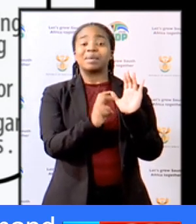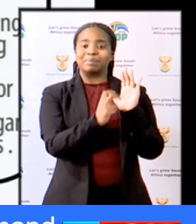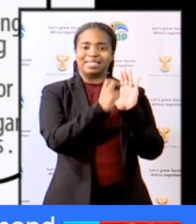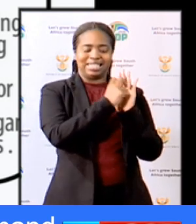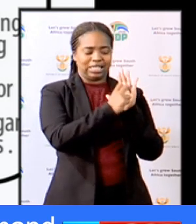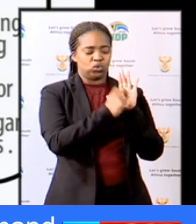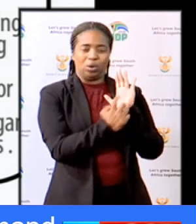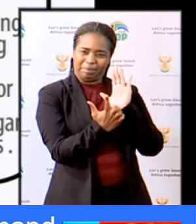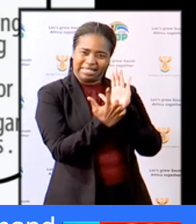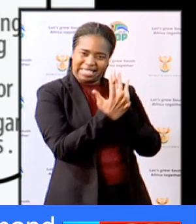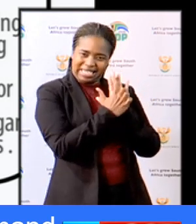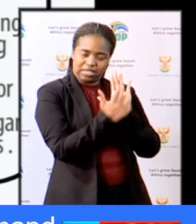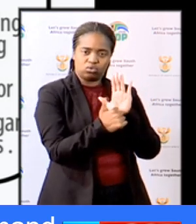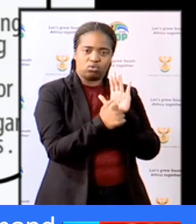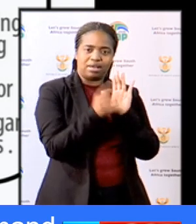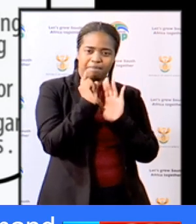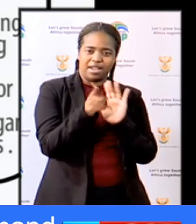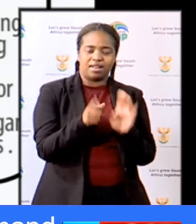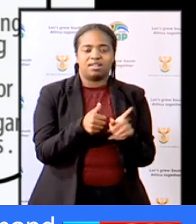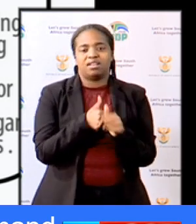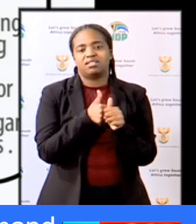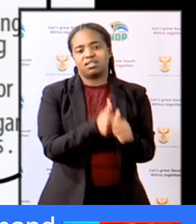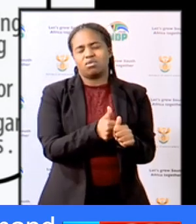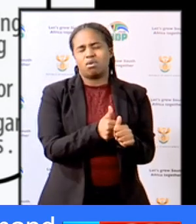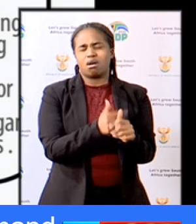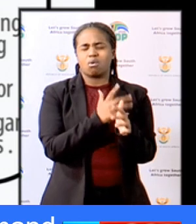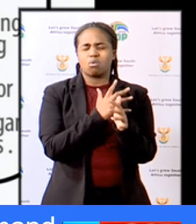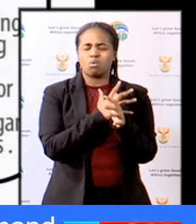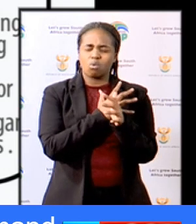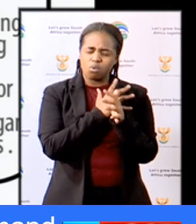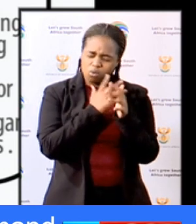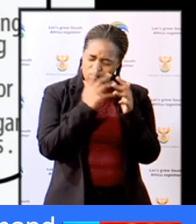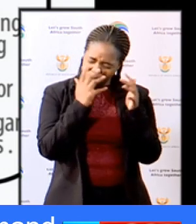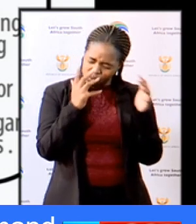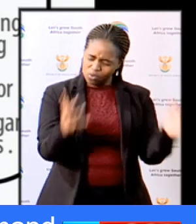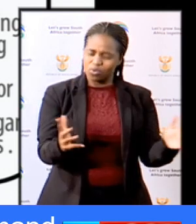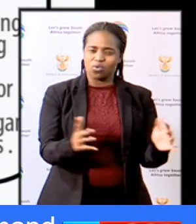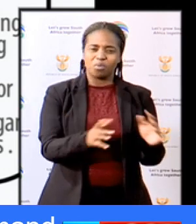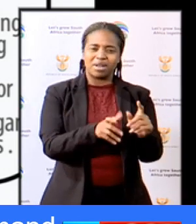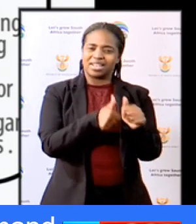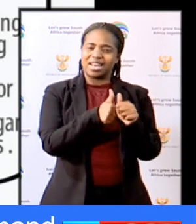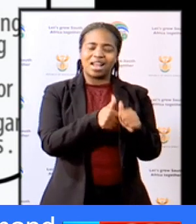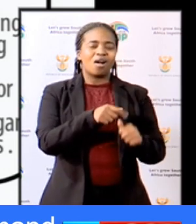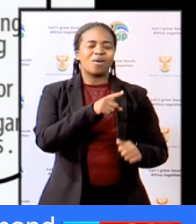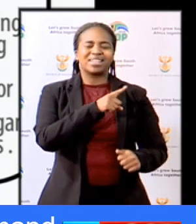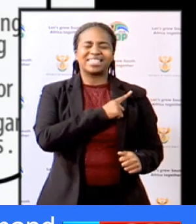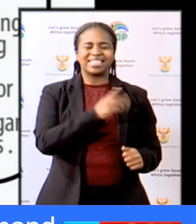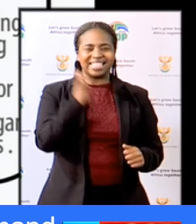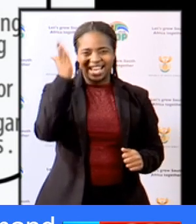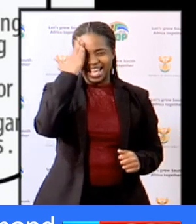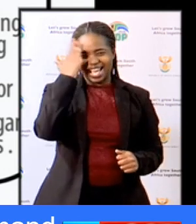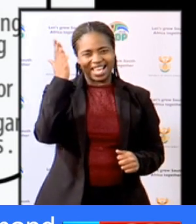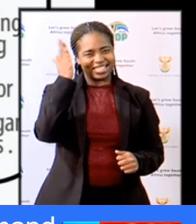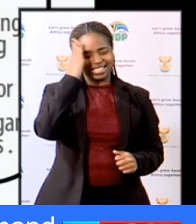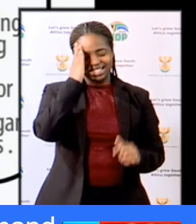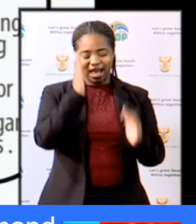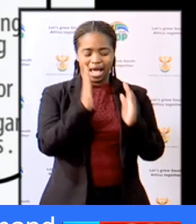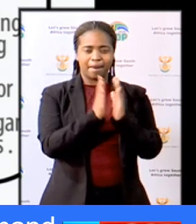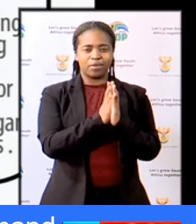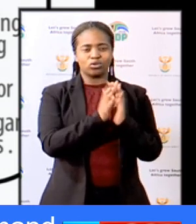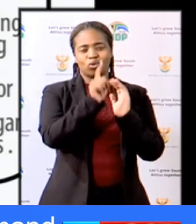kunemthetho ekufanele ilandelwe kakhulu ngoba siyazi ukuthi indawo zamasonto zezinye